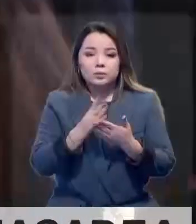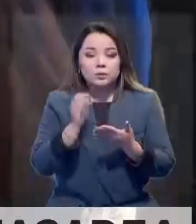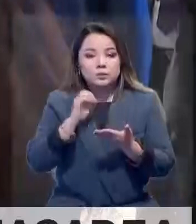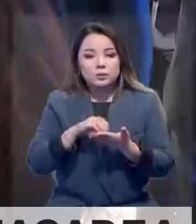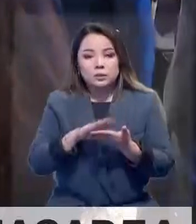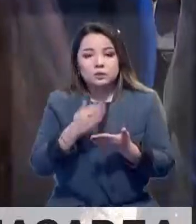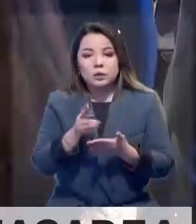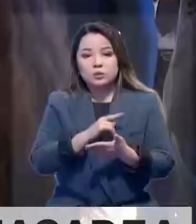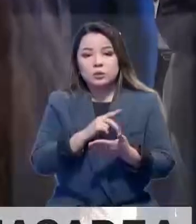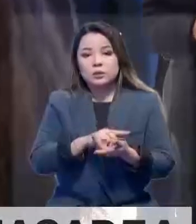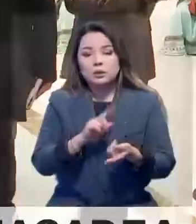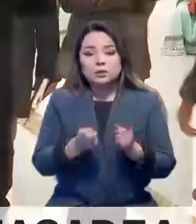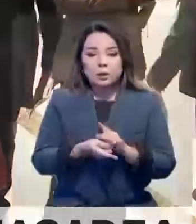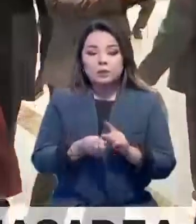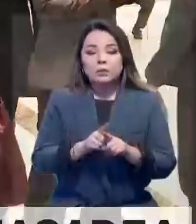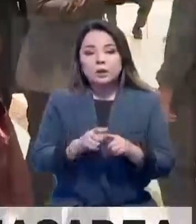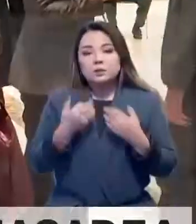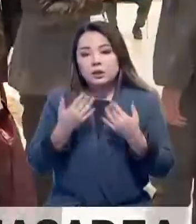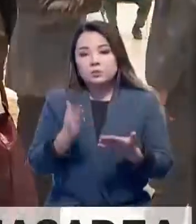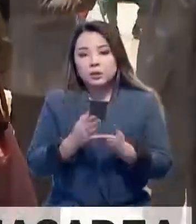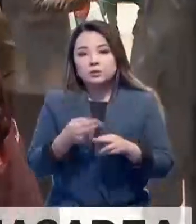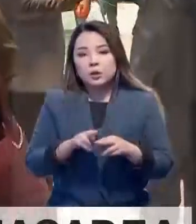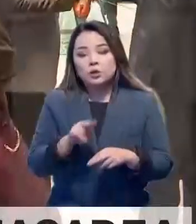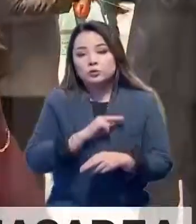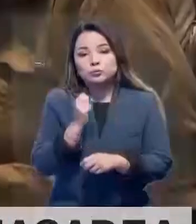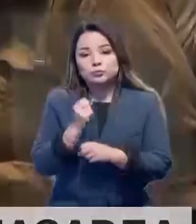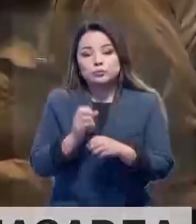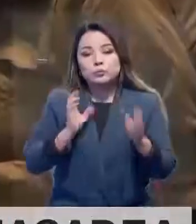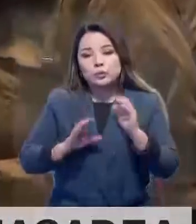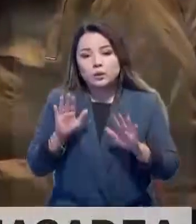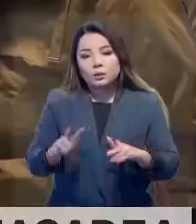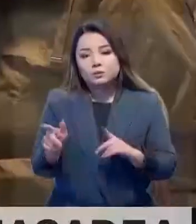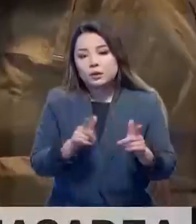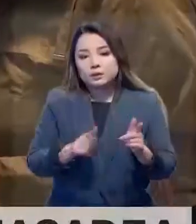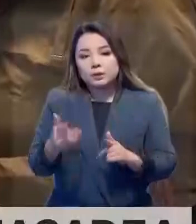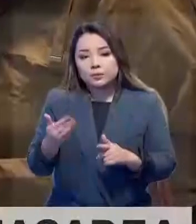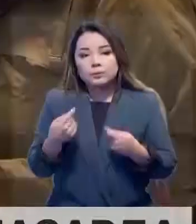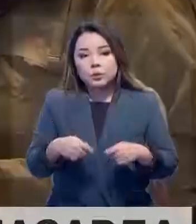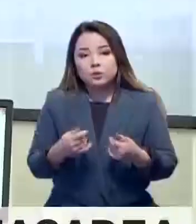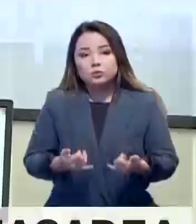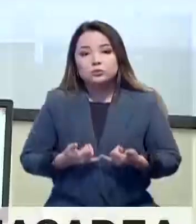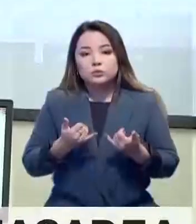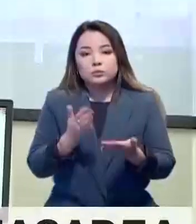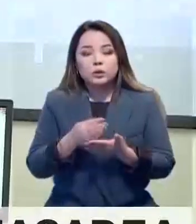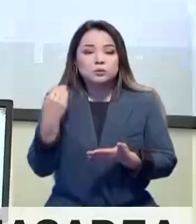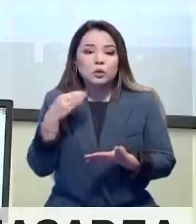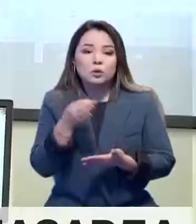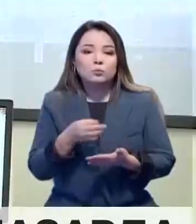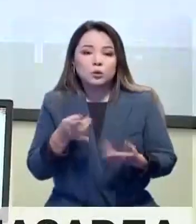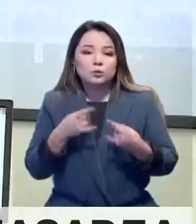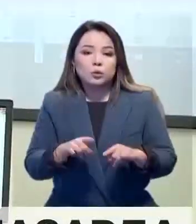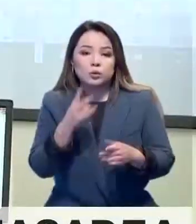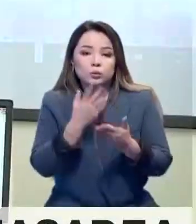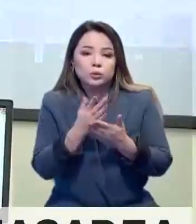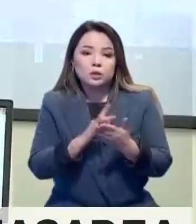бойынша жұмыскер талап етіп жатыр. Біз бұл жұмыскерлерді университеттер дайындап, нарыққа ұсынуымыз керек. Түркістан облысы туу